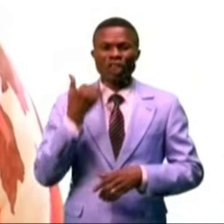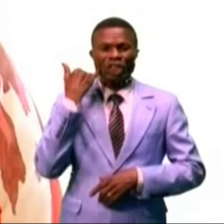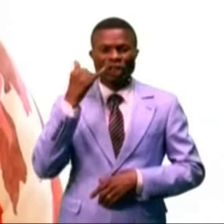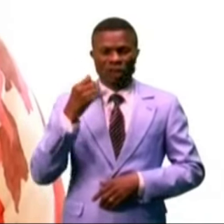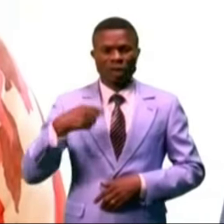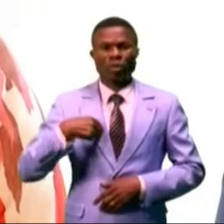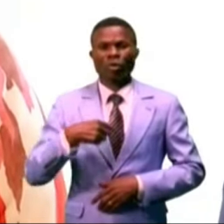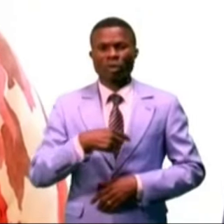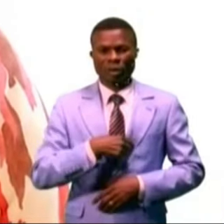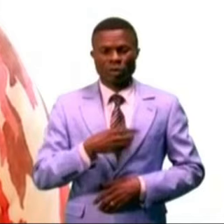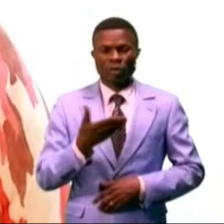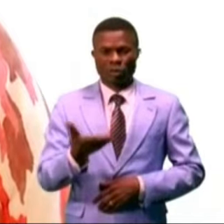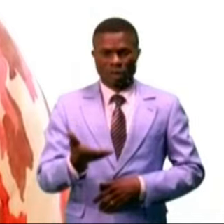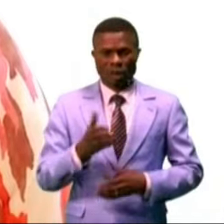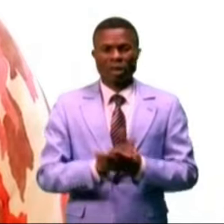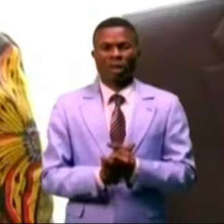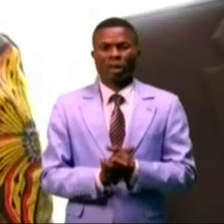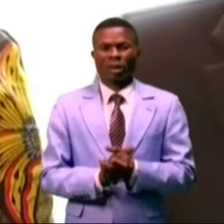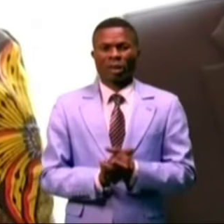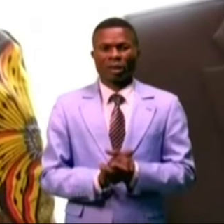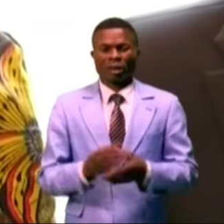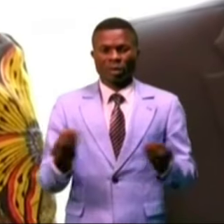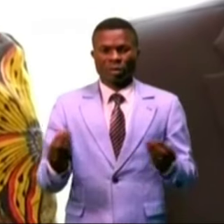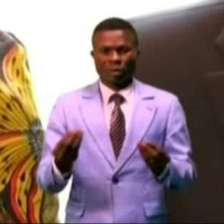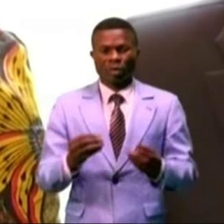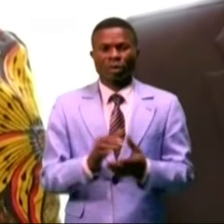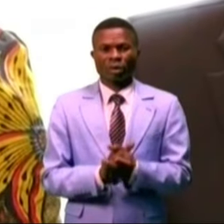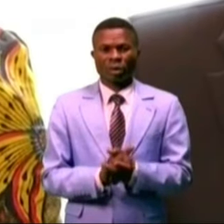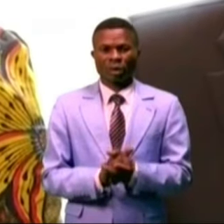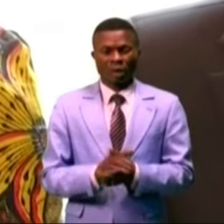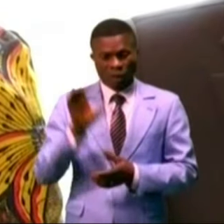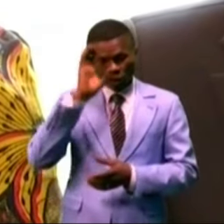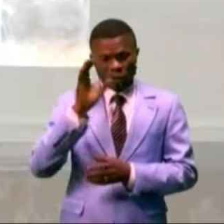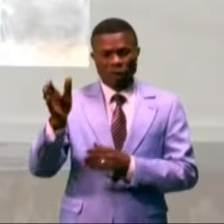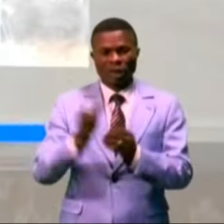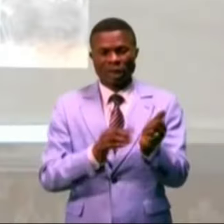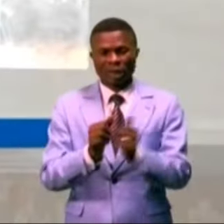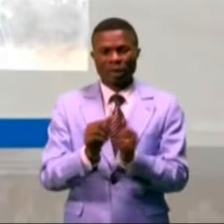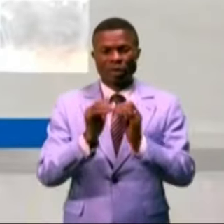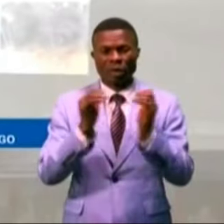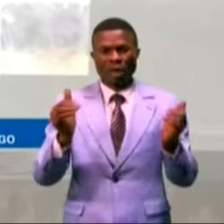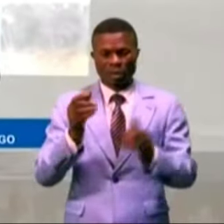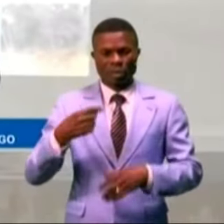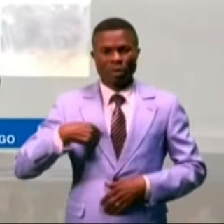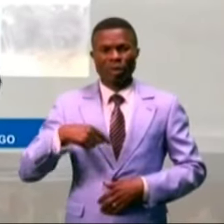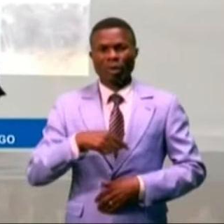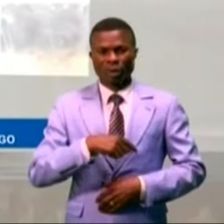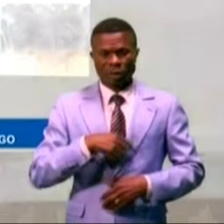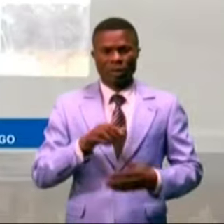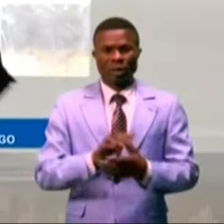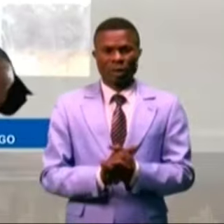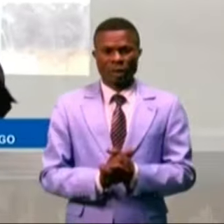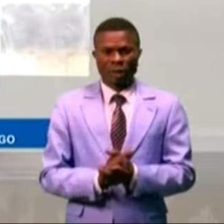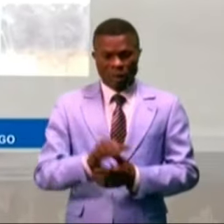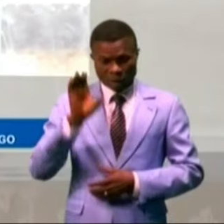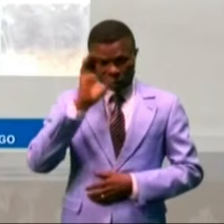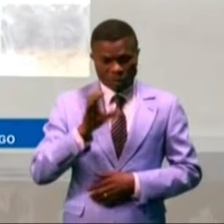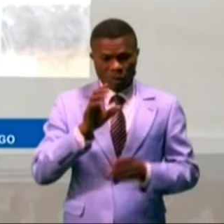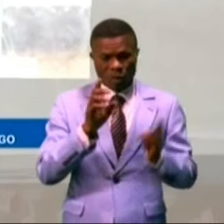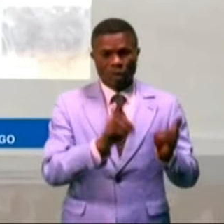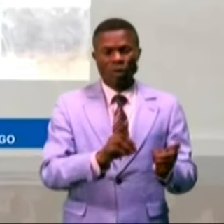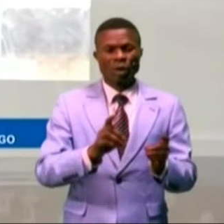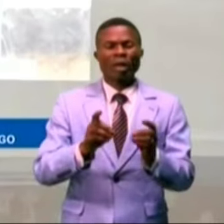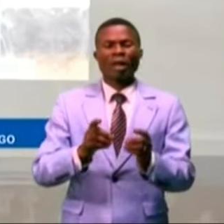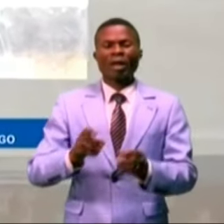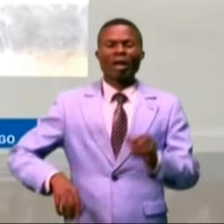eux, savent pourquoi ils nous font la guerre, ou qu'ils veulent nous déstabiliser. Pourquoi est-ce qu'ils sont en train de déplacer nos populations